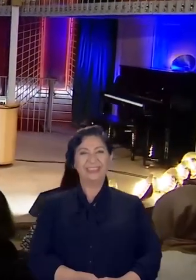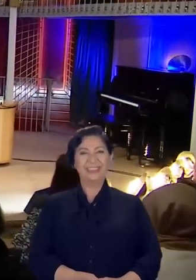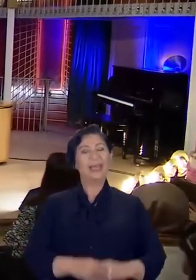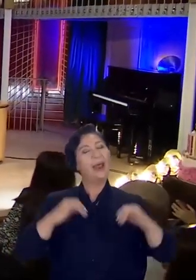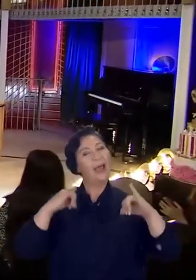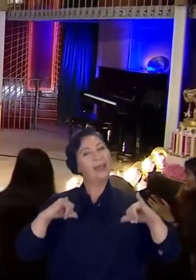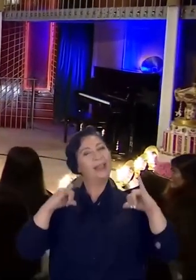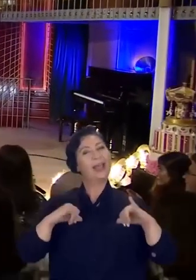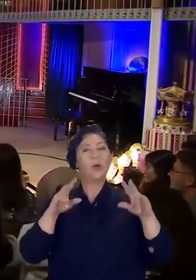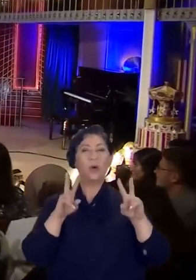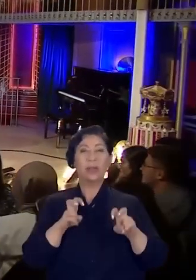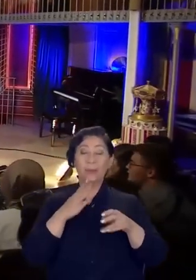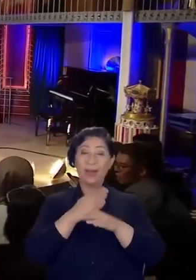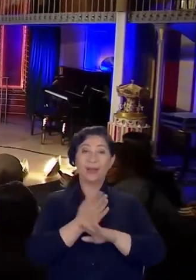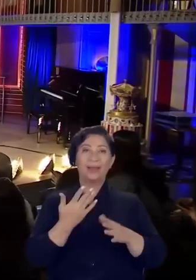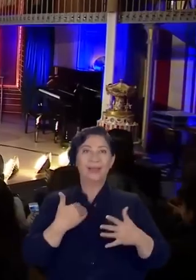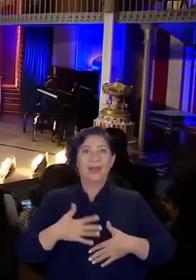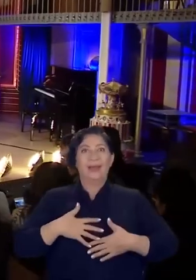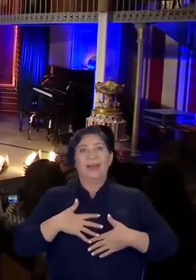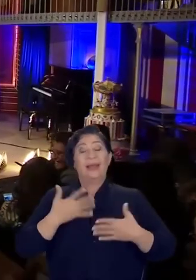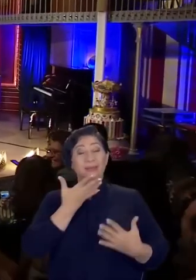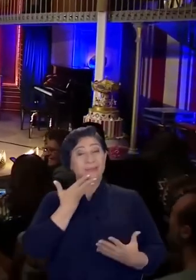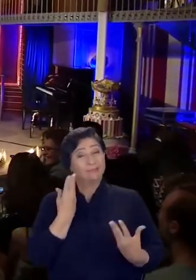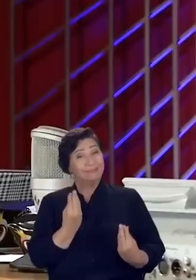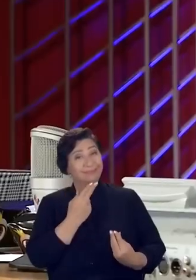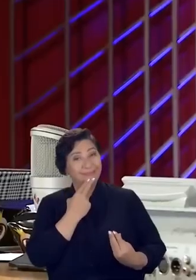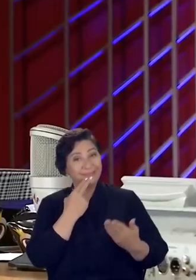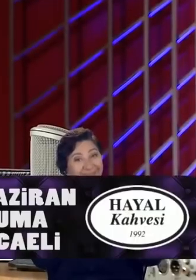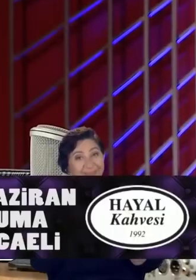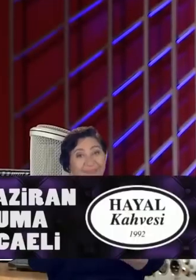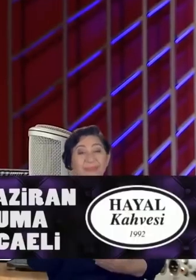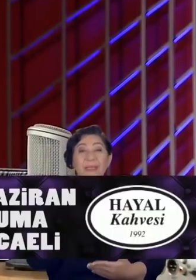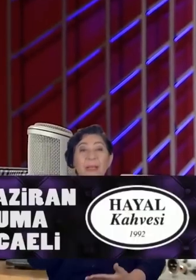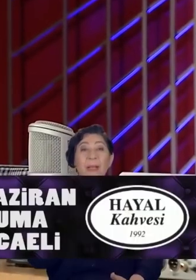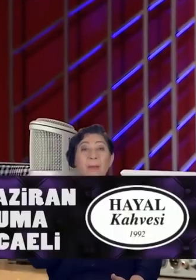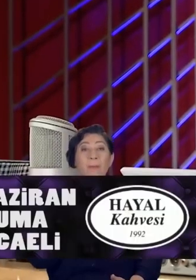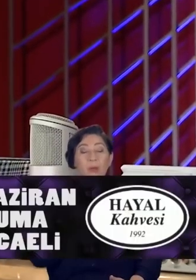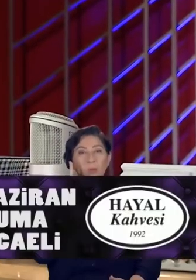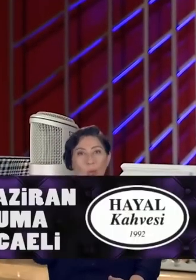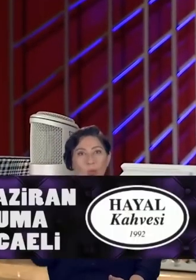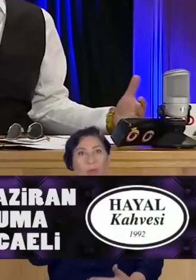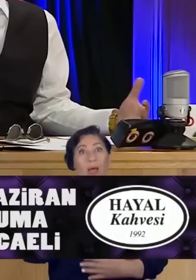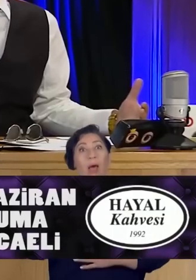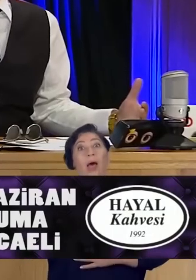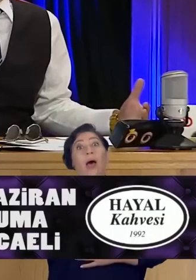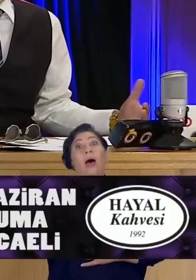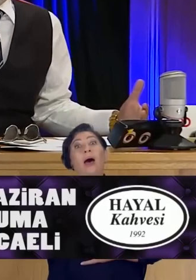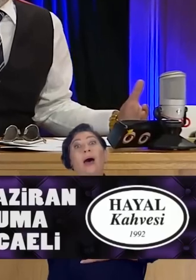Evet, rahat rahat oturalım. Hakikaten ay, güzel bir varmış, hanımsınız. Gerçekten. Güzel bir hanımsınız. Teşekkür ederim. Ben onu gördüm çünkü...